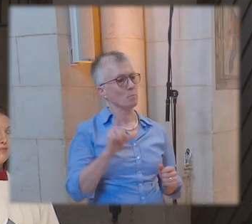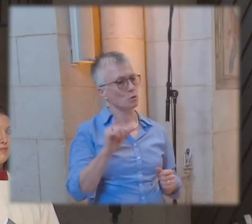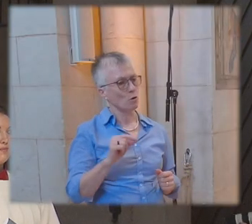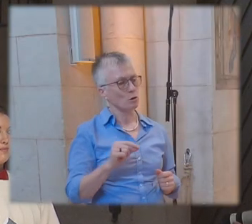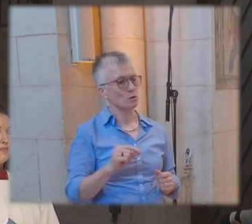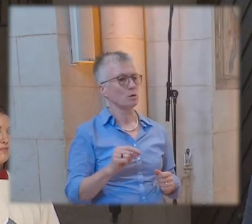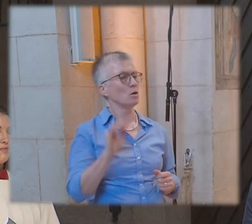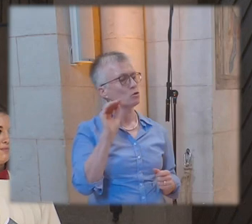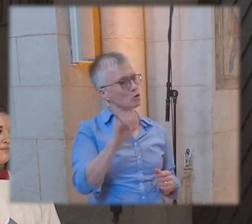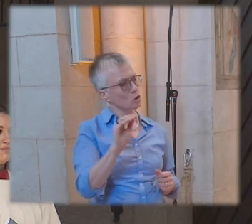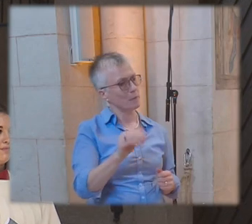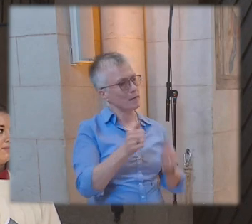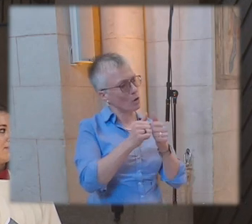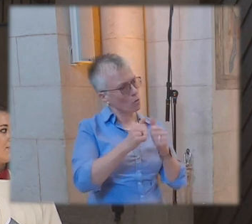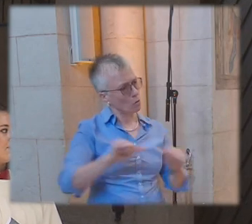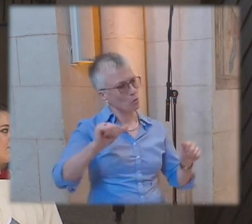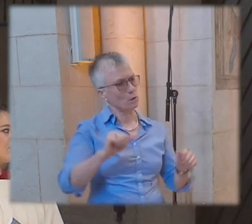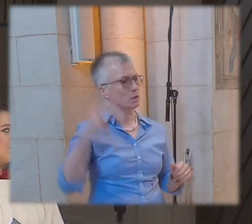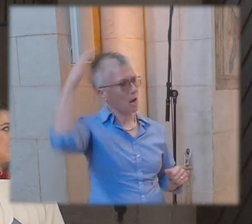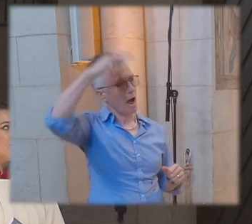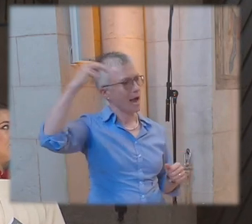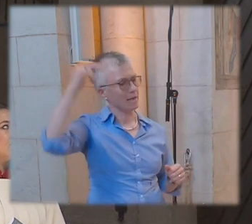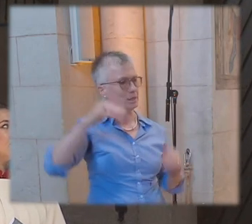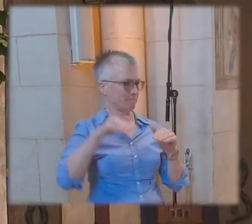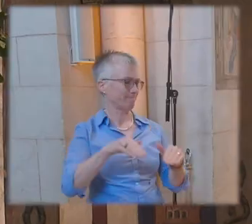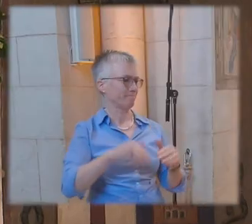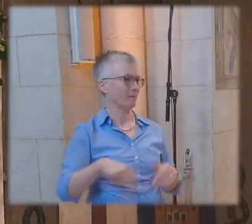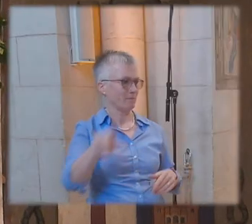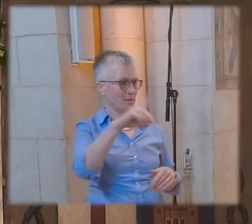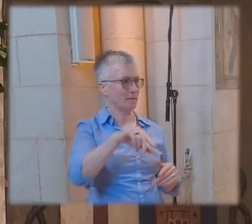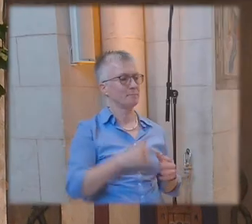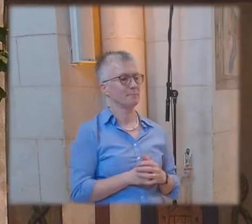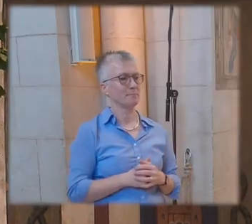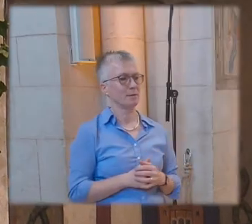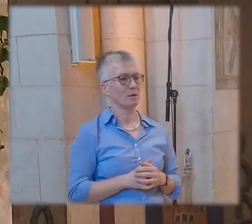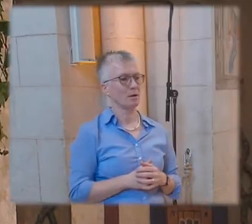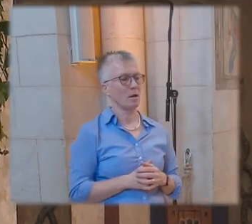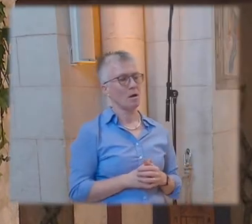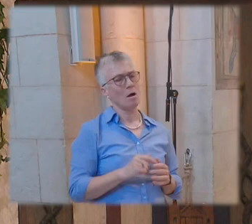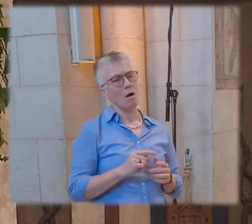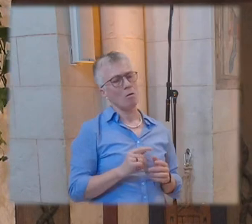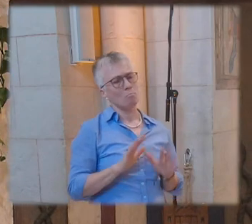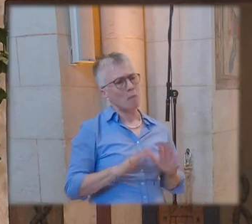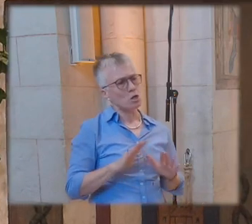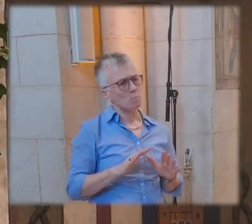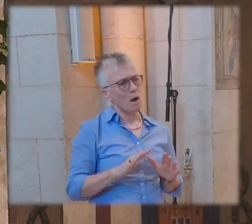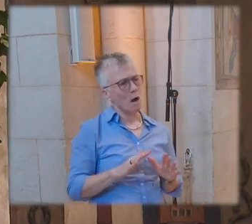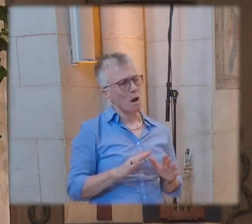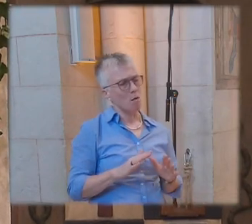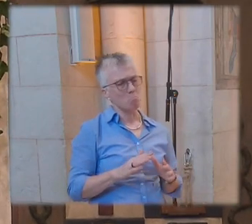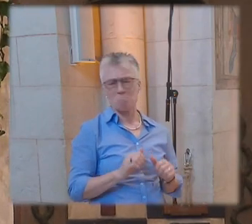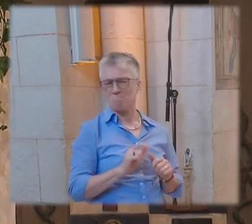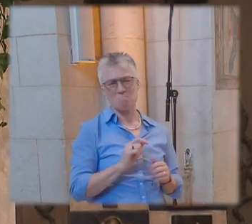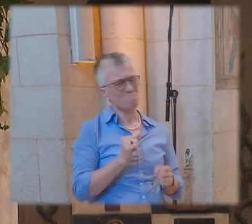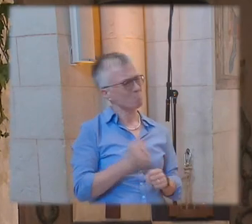zu werden. Oft bleiben wir hinter diesem Ruf zurück und bleiben Gott schuldig, was